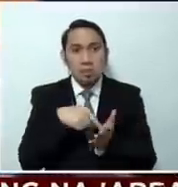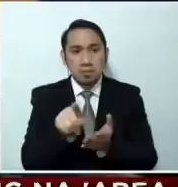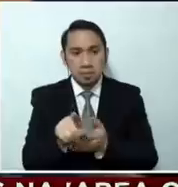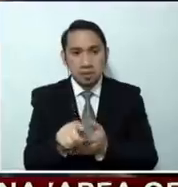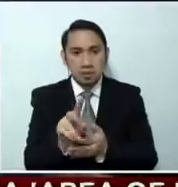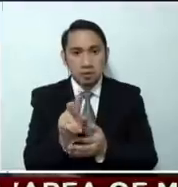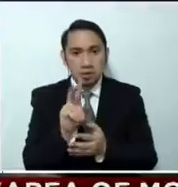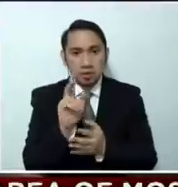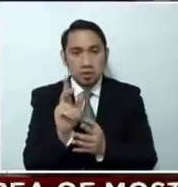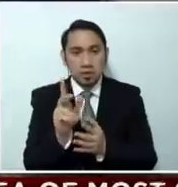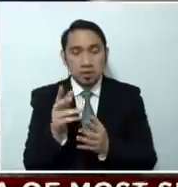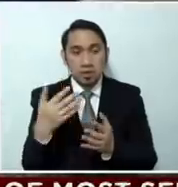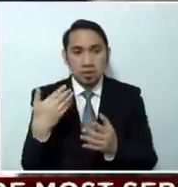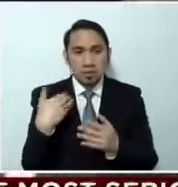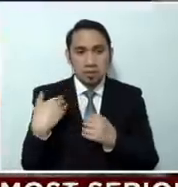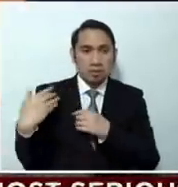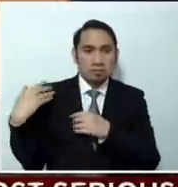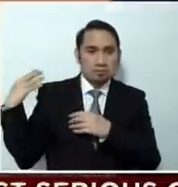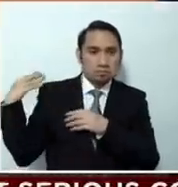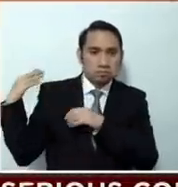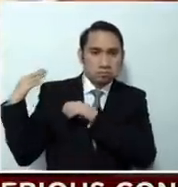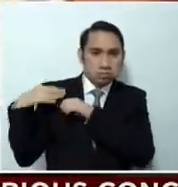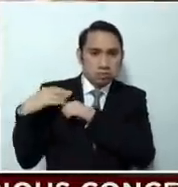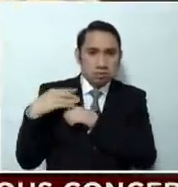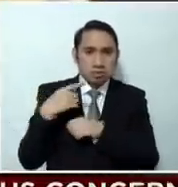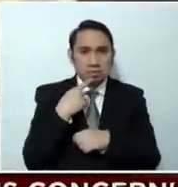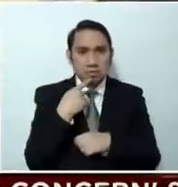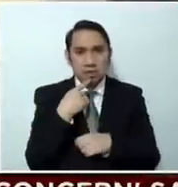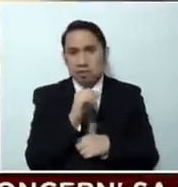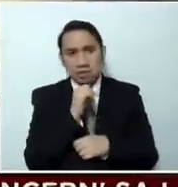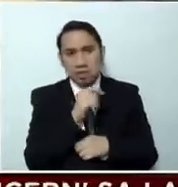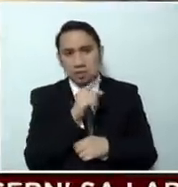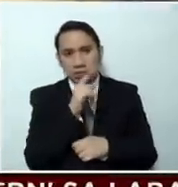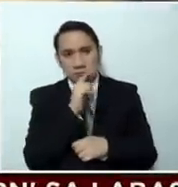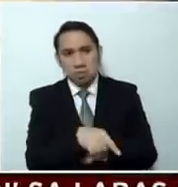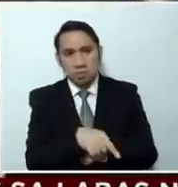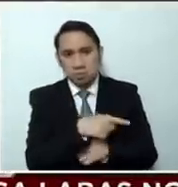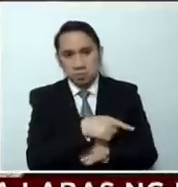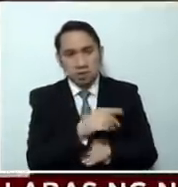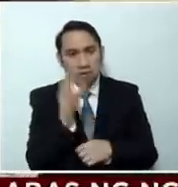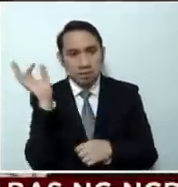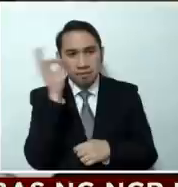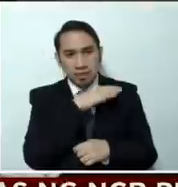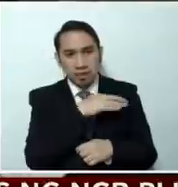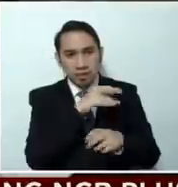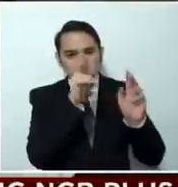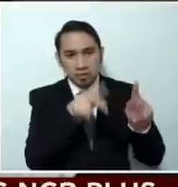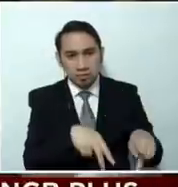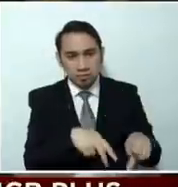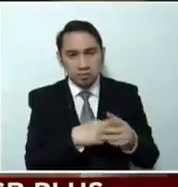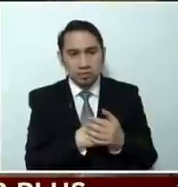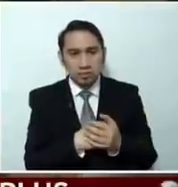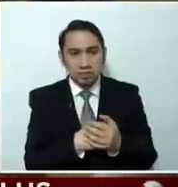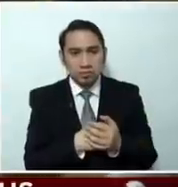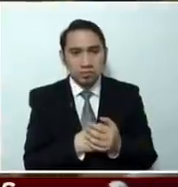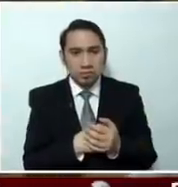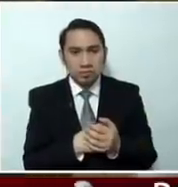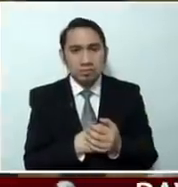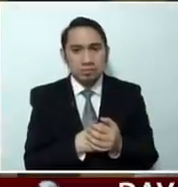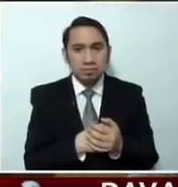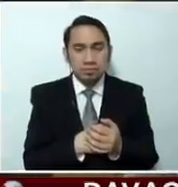umano sila ng babala na hindi siya ang tunay na socialite nang ideklara na nila sa iba pang broker ang pagbilay sa gusali. Nag-start